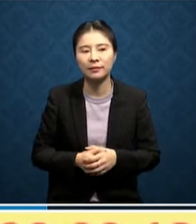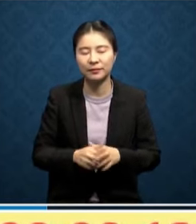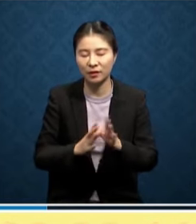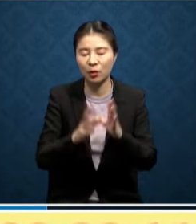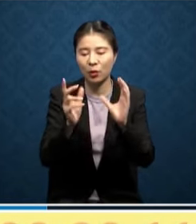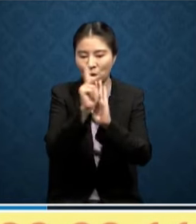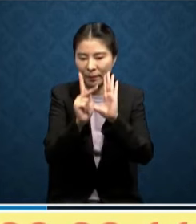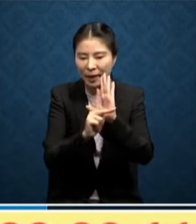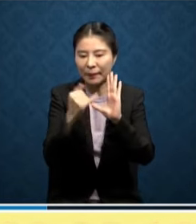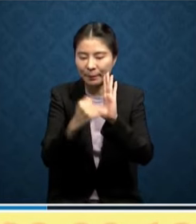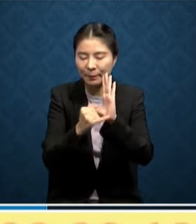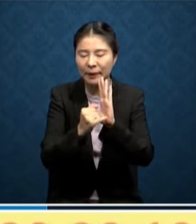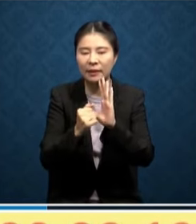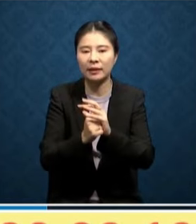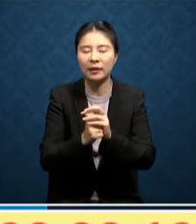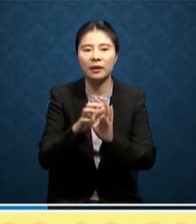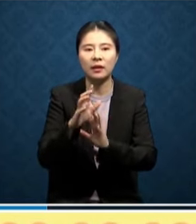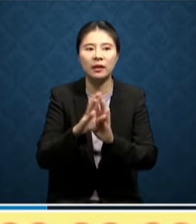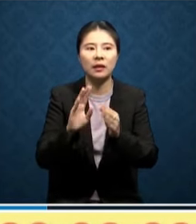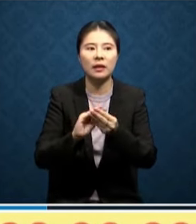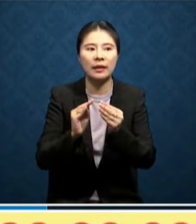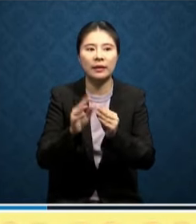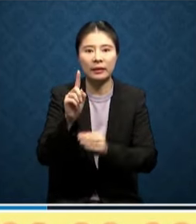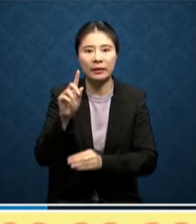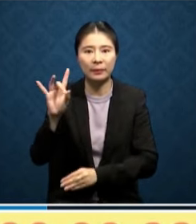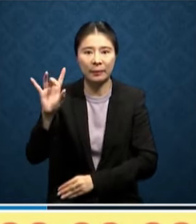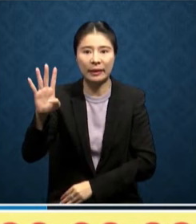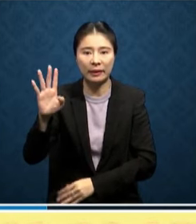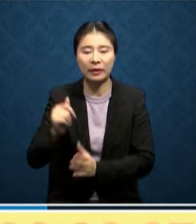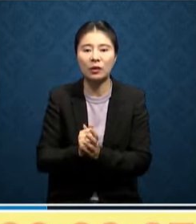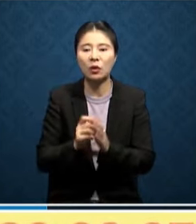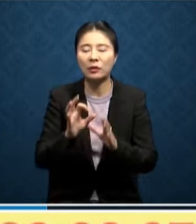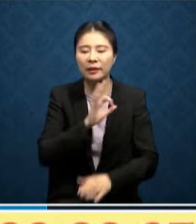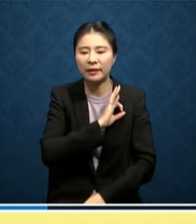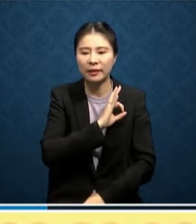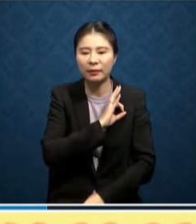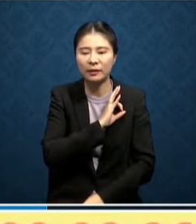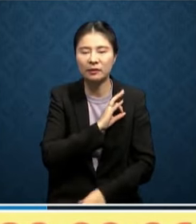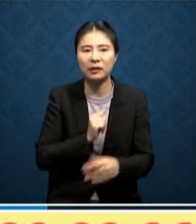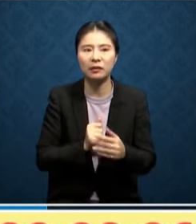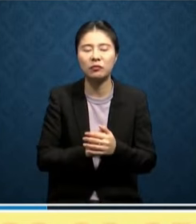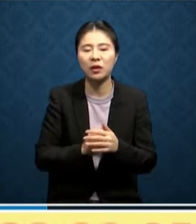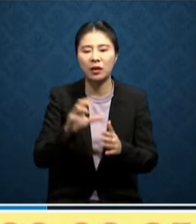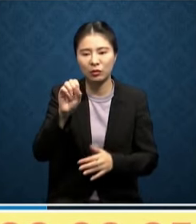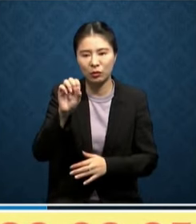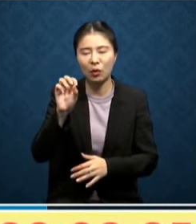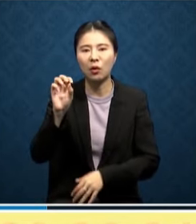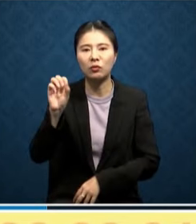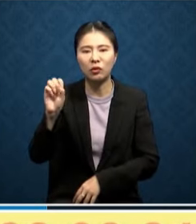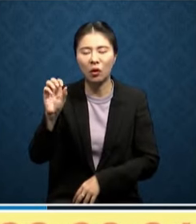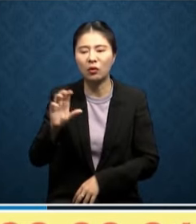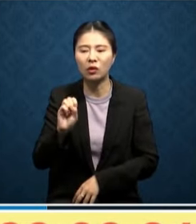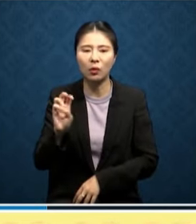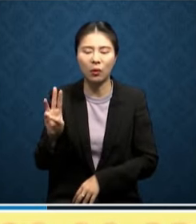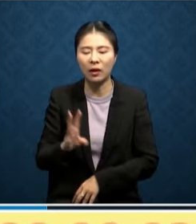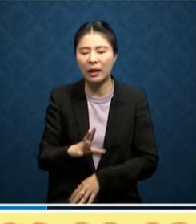184นะครับเอ่อวงเล็บ4นะครับก็คือสมาชิกสภาผู้ฎรและสมาชิกวุฒิสภาต้องไม่กระทำการ